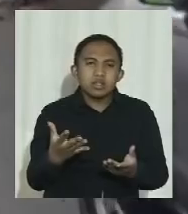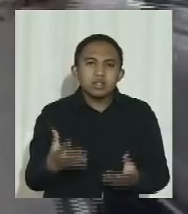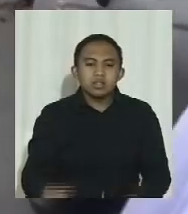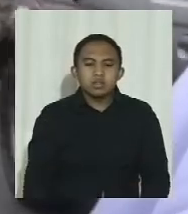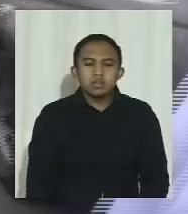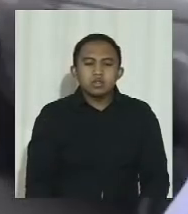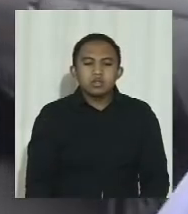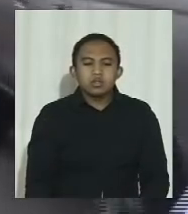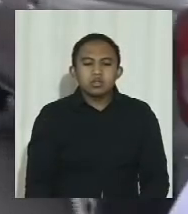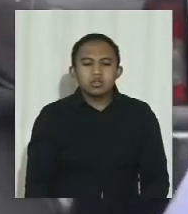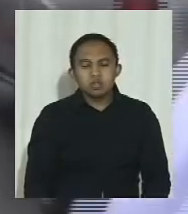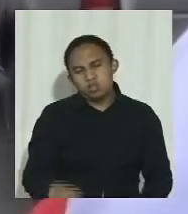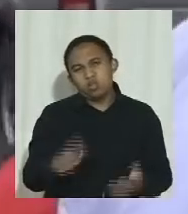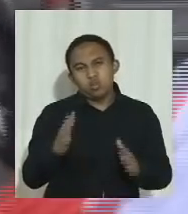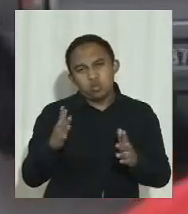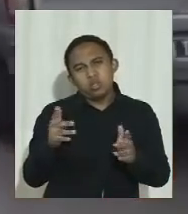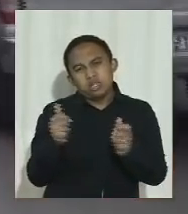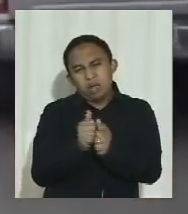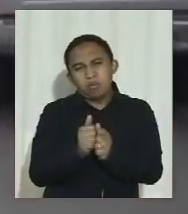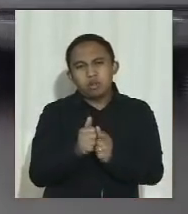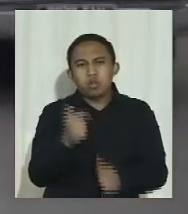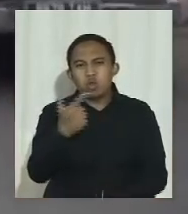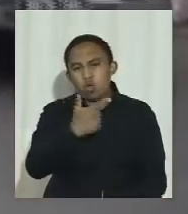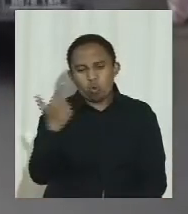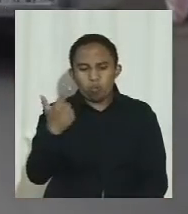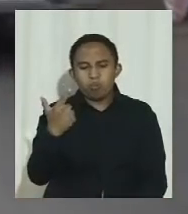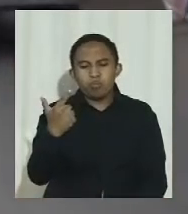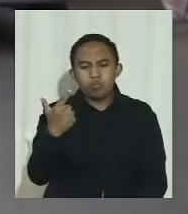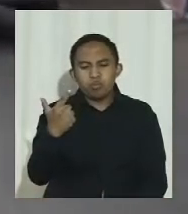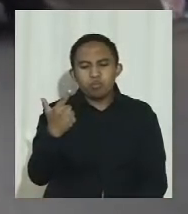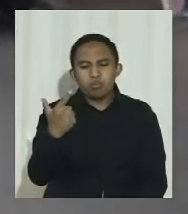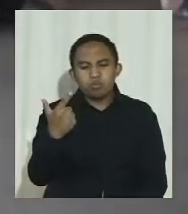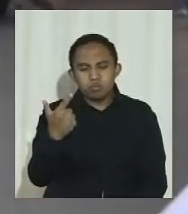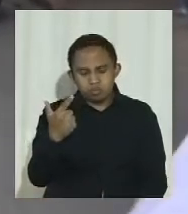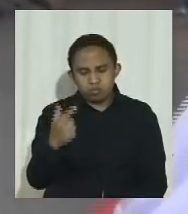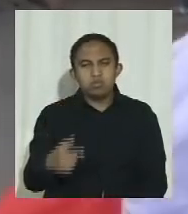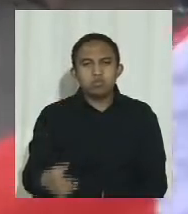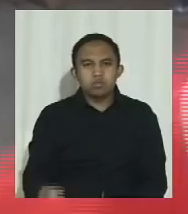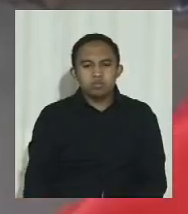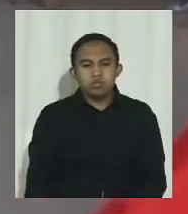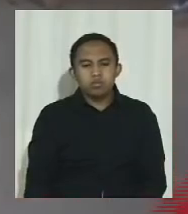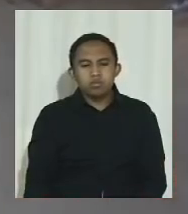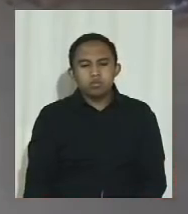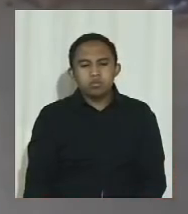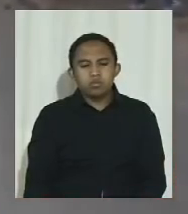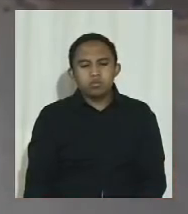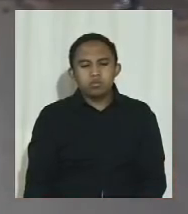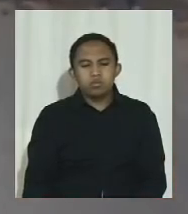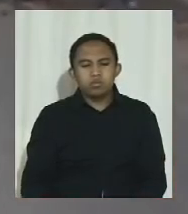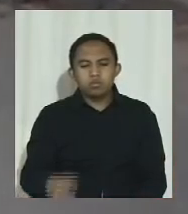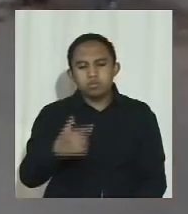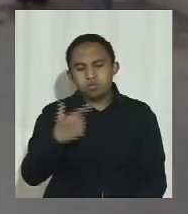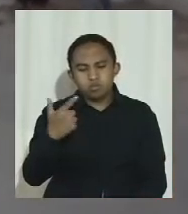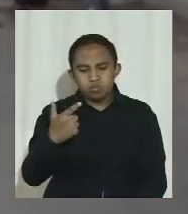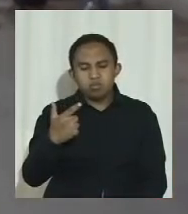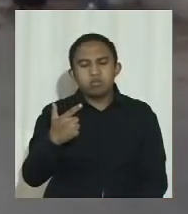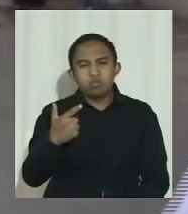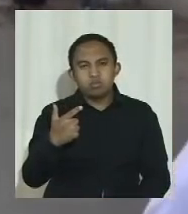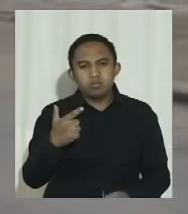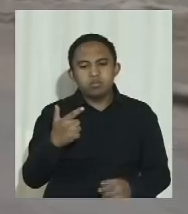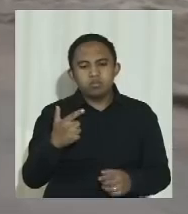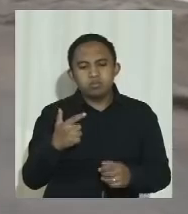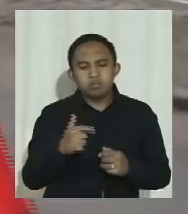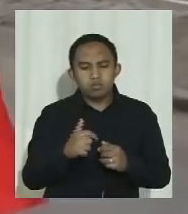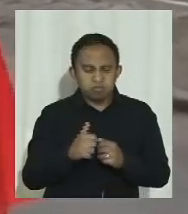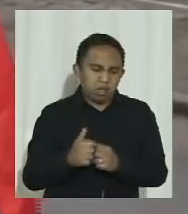Farafareta izany 20 fitambaran'izy rehetra ny farafahatera hoe entina mandeha maraina. Sady miaraka amin'ny lehibe, miaraka amin'ny kely, miaraka amin'ny